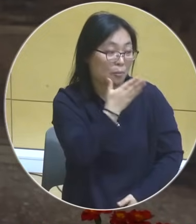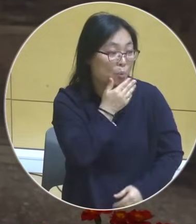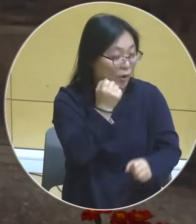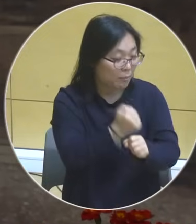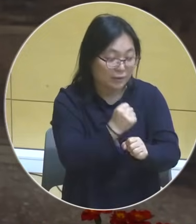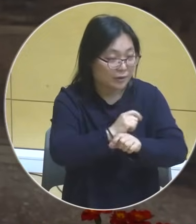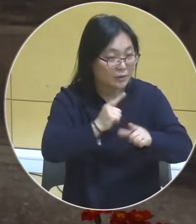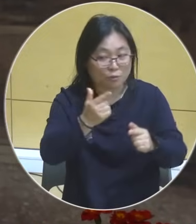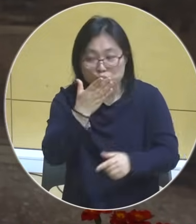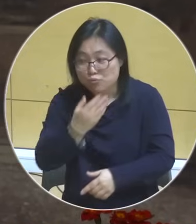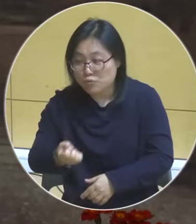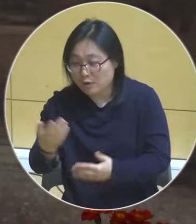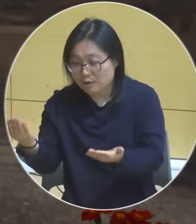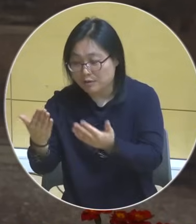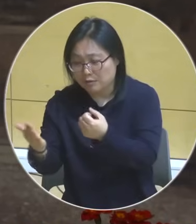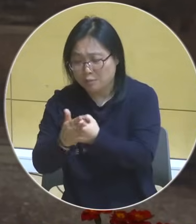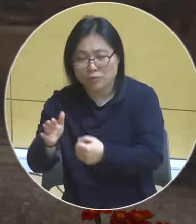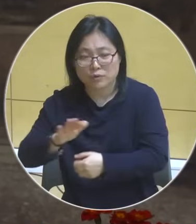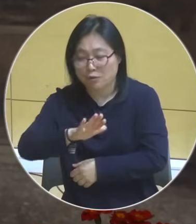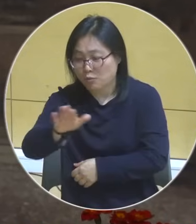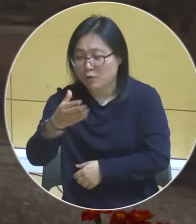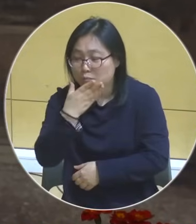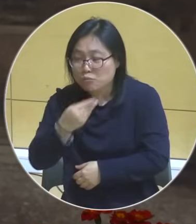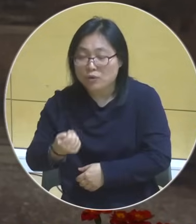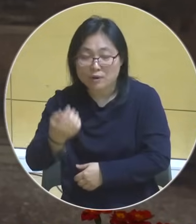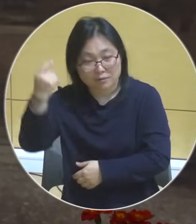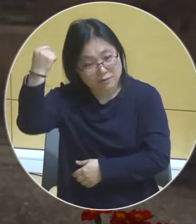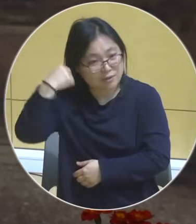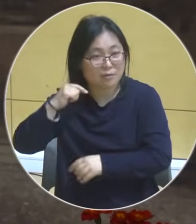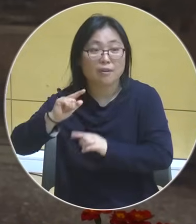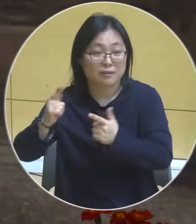아니고 불행한 일이 우리를 불행하게 만드는 것이 아니다.